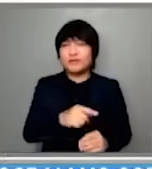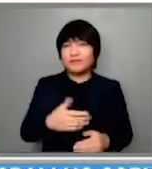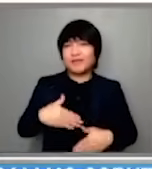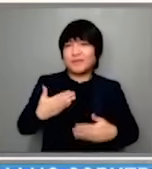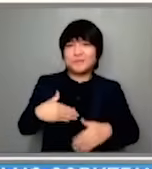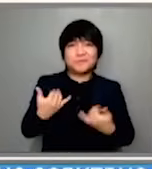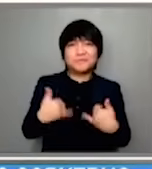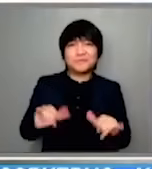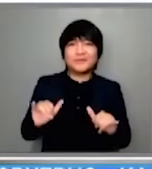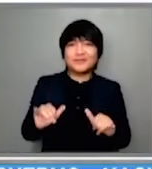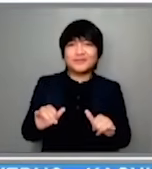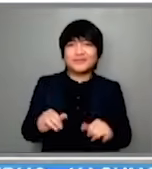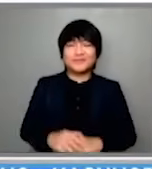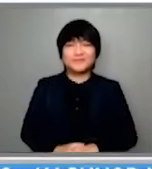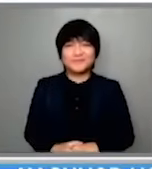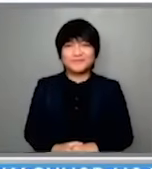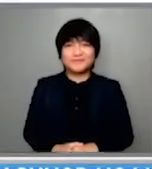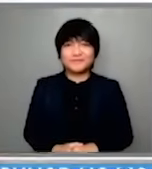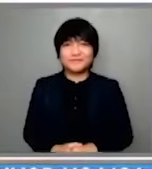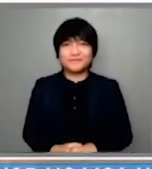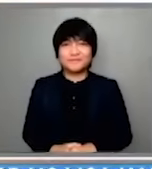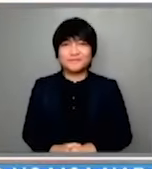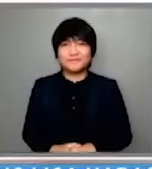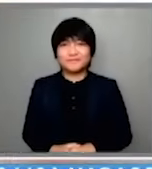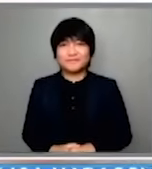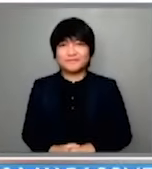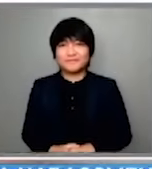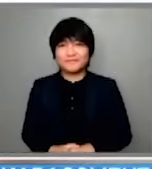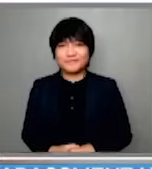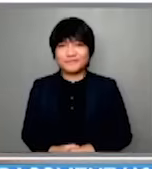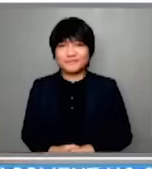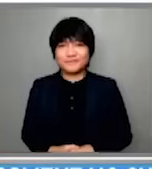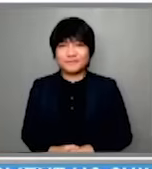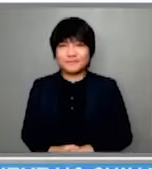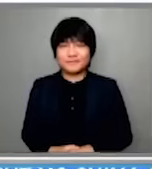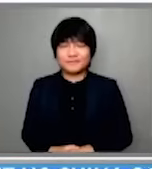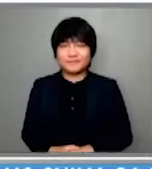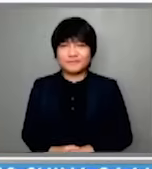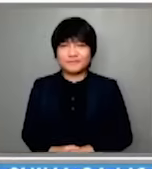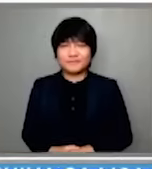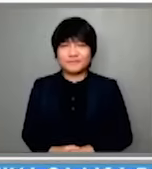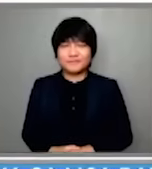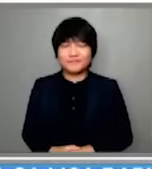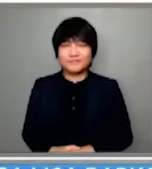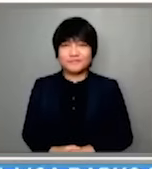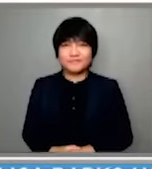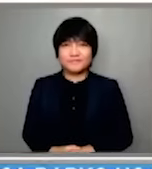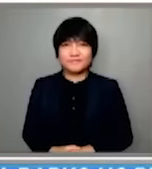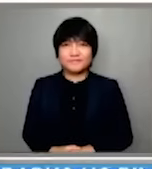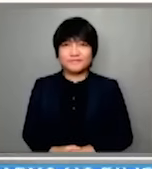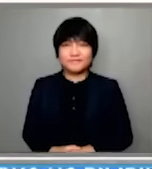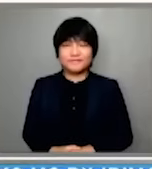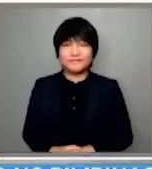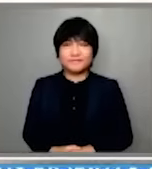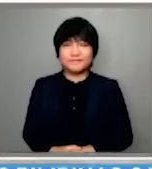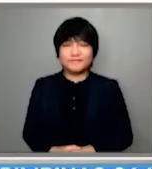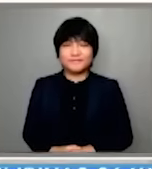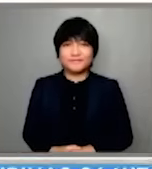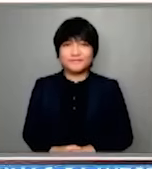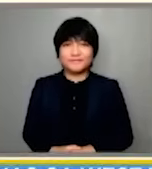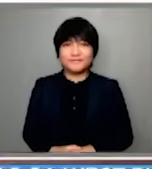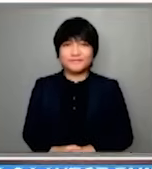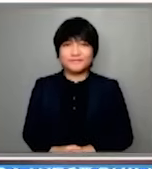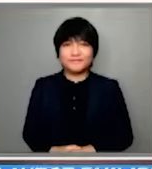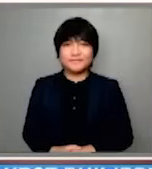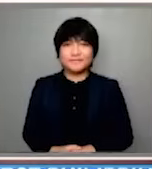pa sa lubong, ha? Ito, walang pasalubong. Okay, walang pasalubong, hag-hag lang. Okay, pwede na yan, o, diba? Pero ang dami nga ganyan,